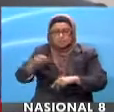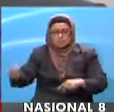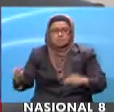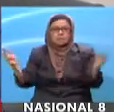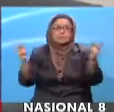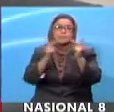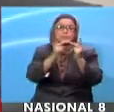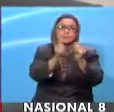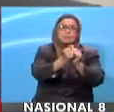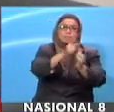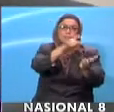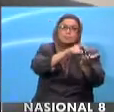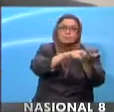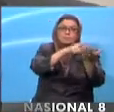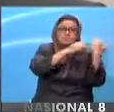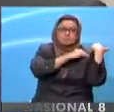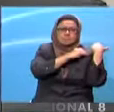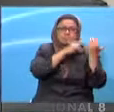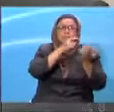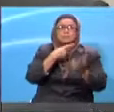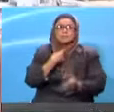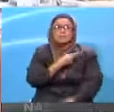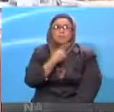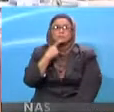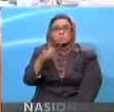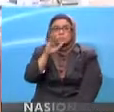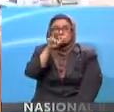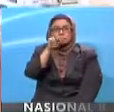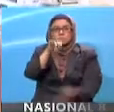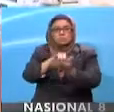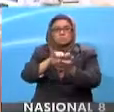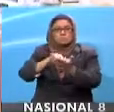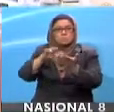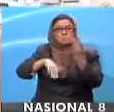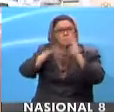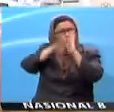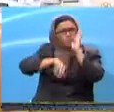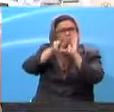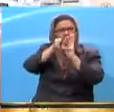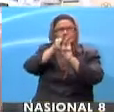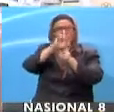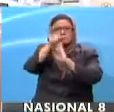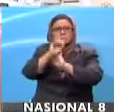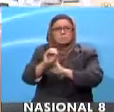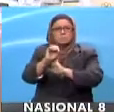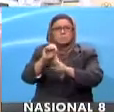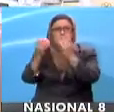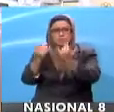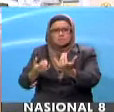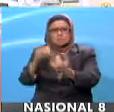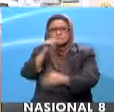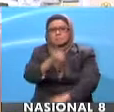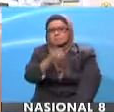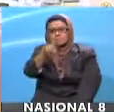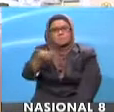katanya hanya mewakili kurang 300 daripada nilai Escape Syarikat Takaful yang kini berjumlah tujuh populer 16 blender